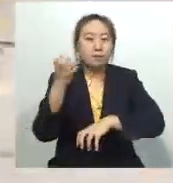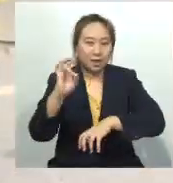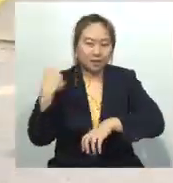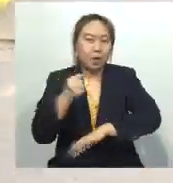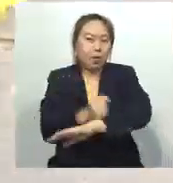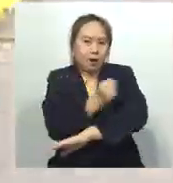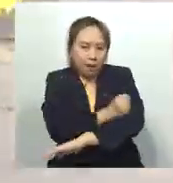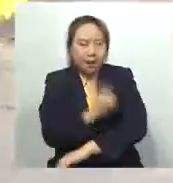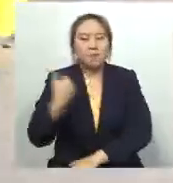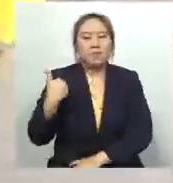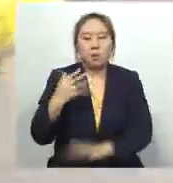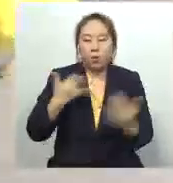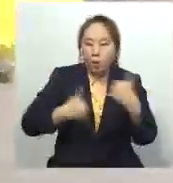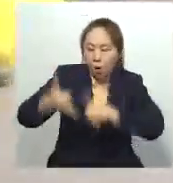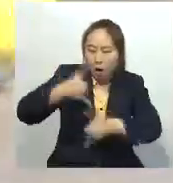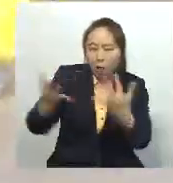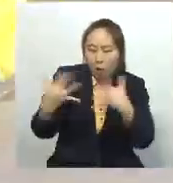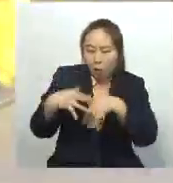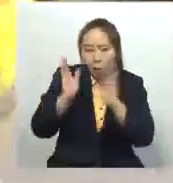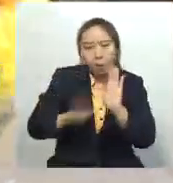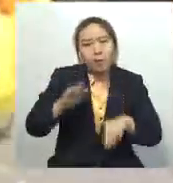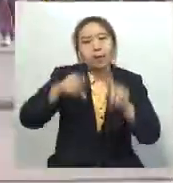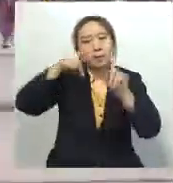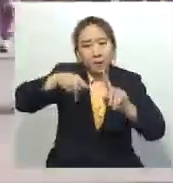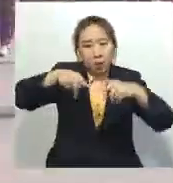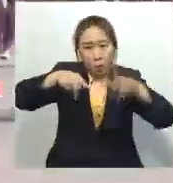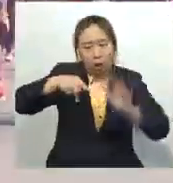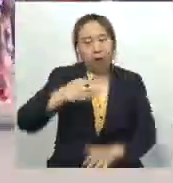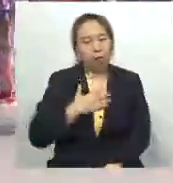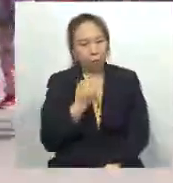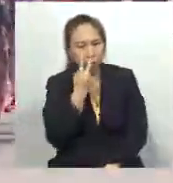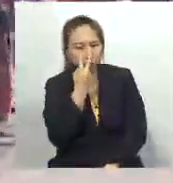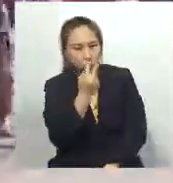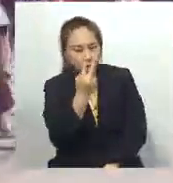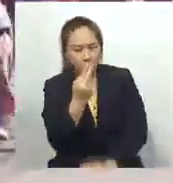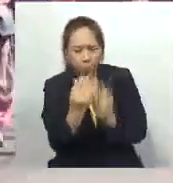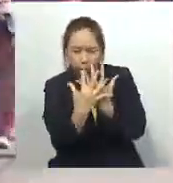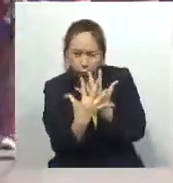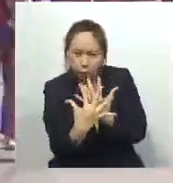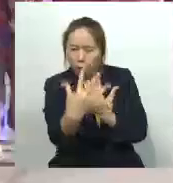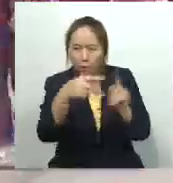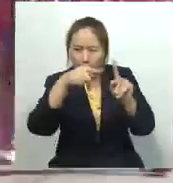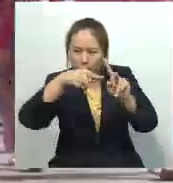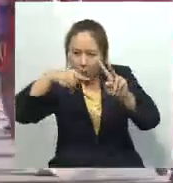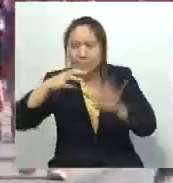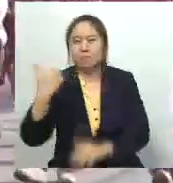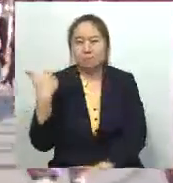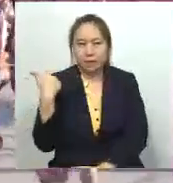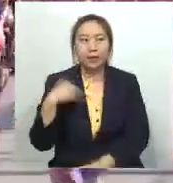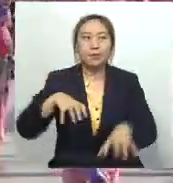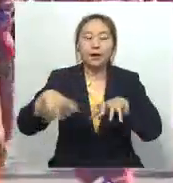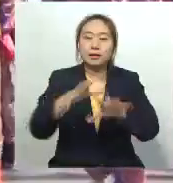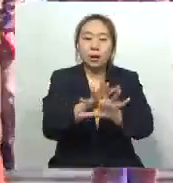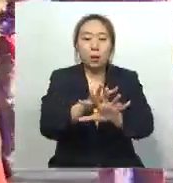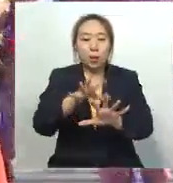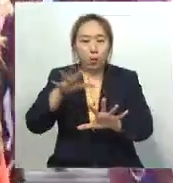รงงานผู้เข้าร่วมงานนะครับมากกว่า 1,000 คนผมดูด้วยสายตานี่หลายพันคนนะครับแล้วก็มีการจัดริ้วขบวนเนื่อง